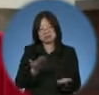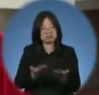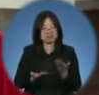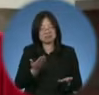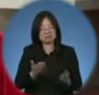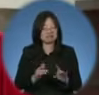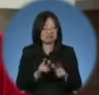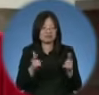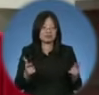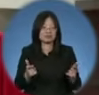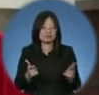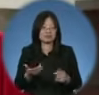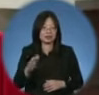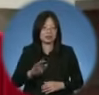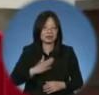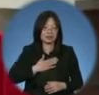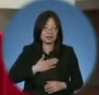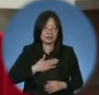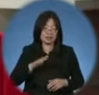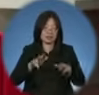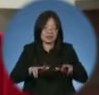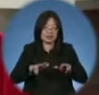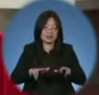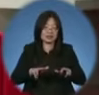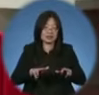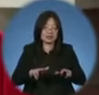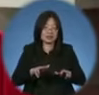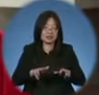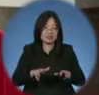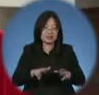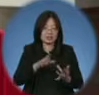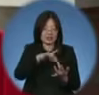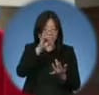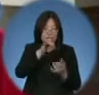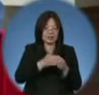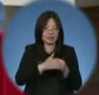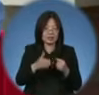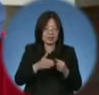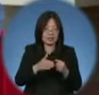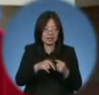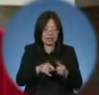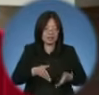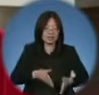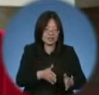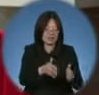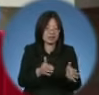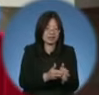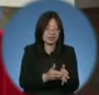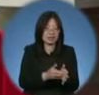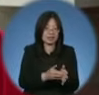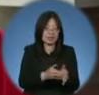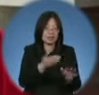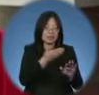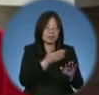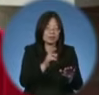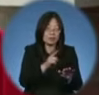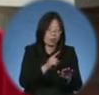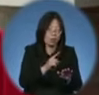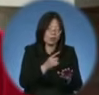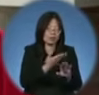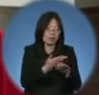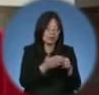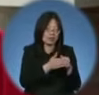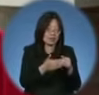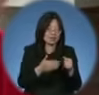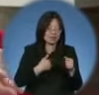아니니까요 근데 나한테는 이 길이 내가 이 길로 선택해서 이 길로 왔었고 자이든 타이든 간에